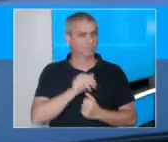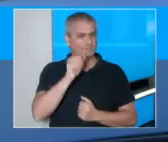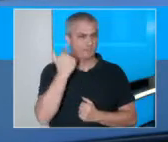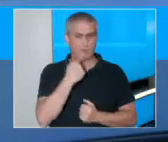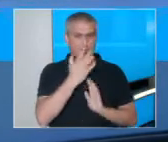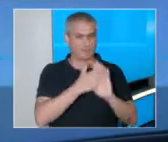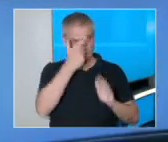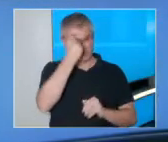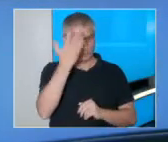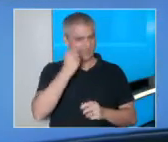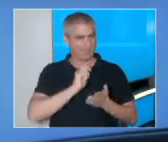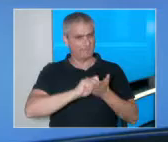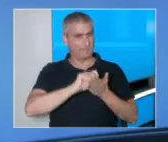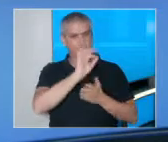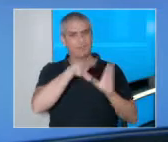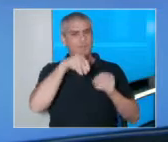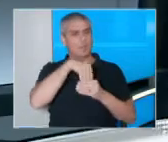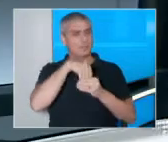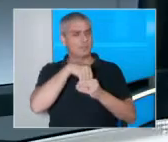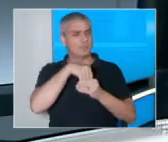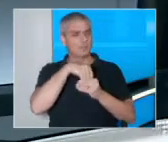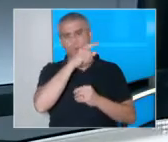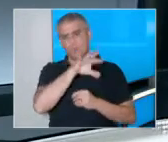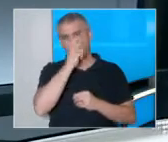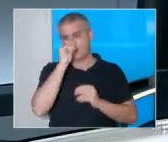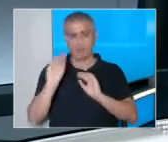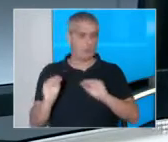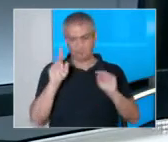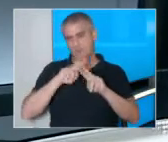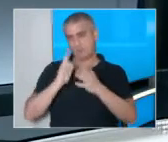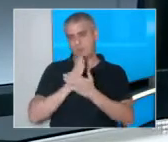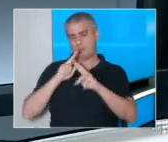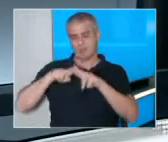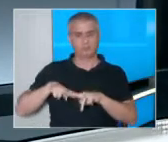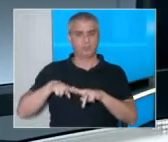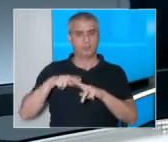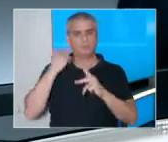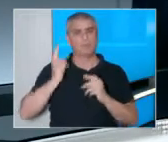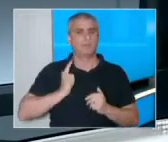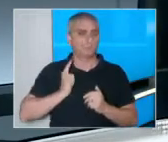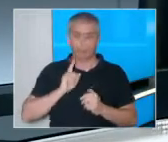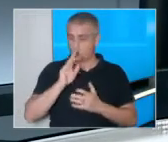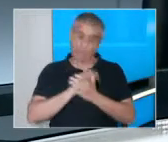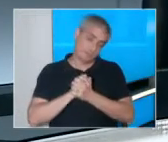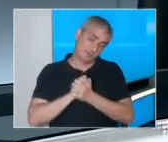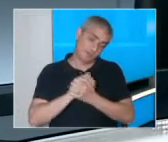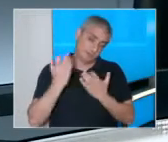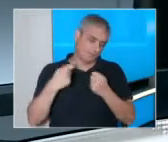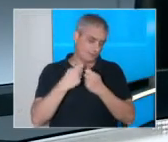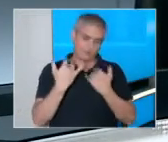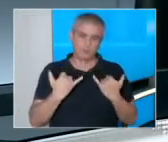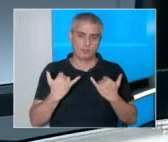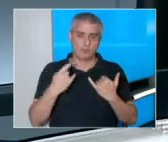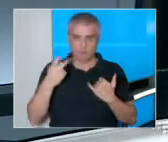מקודם את גדעון סער, שהיית ראש המטה שלו בבחירות הפנימיות. הוא בחר לעזוב, אתה בחרת להישאר. ברמה האישית, אולי החברית, אני לא יודע מה הקשרים ביניכם